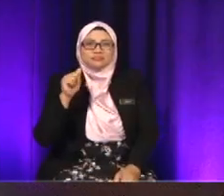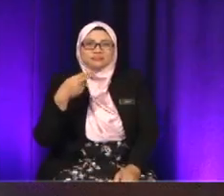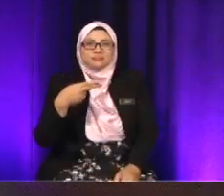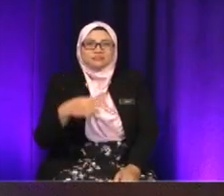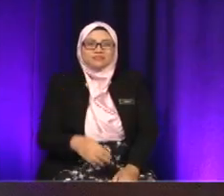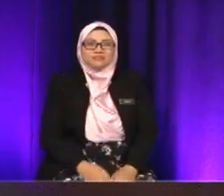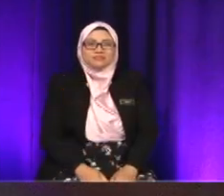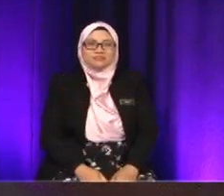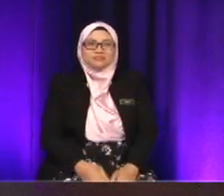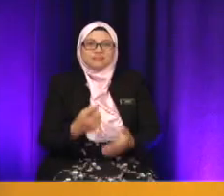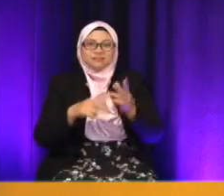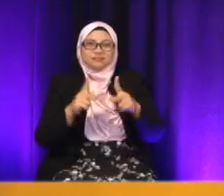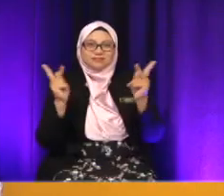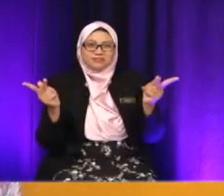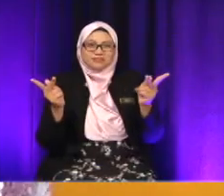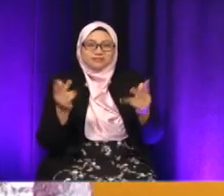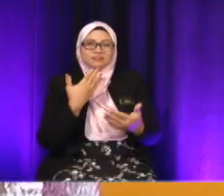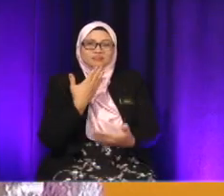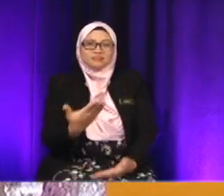apa kabar